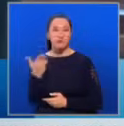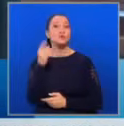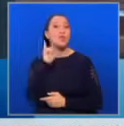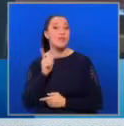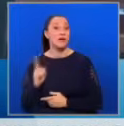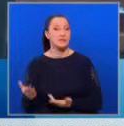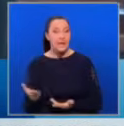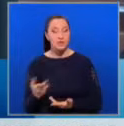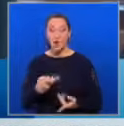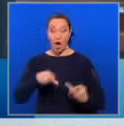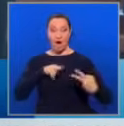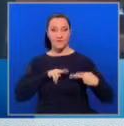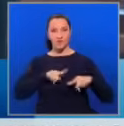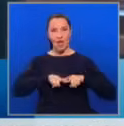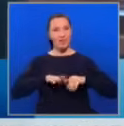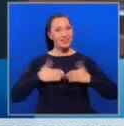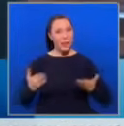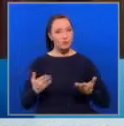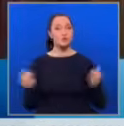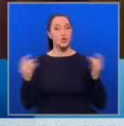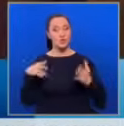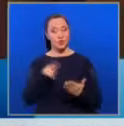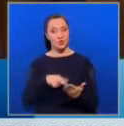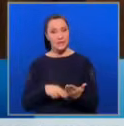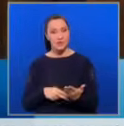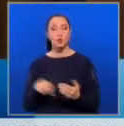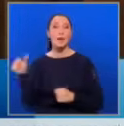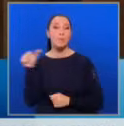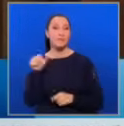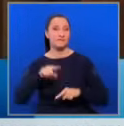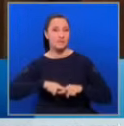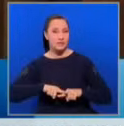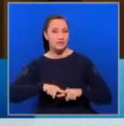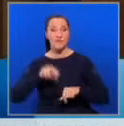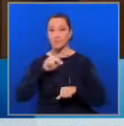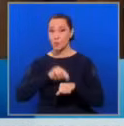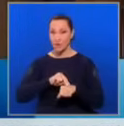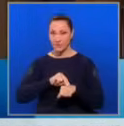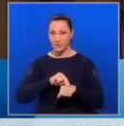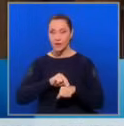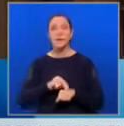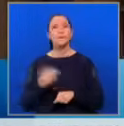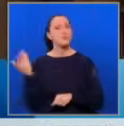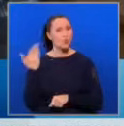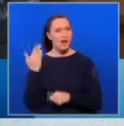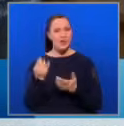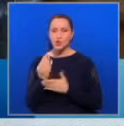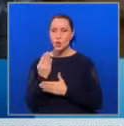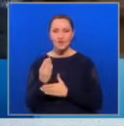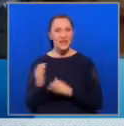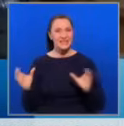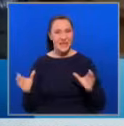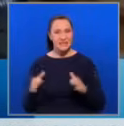наказанието и връща делото за преразглеждане от апелативния съд в пловдив тогава новият състав на